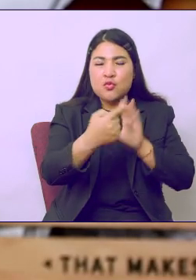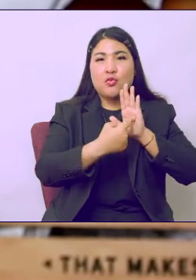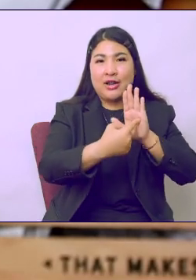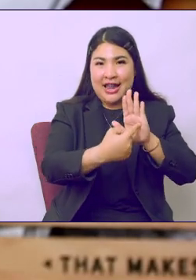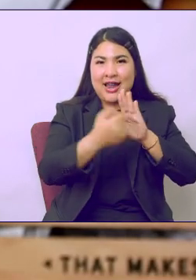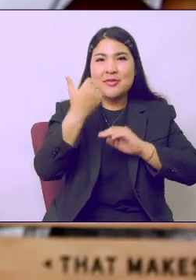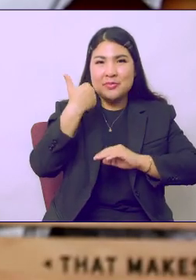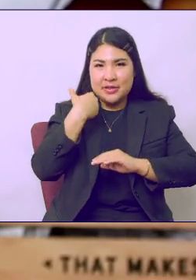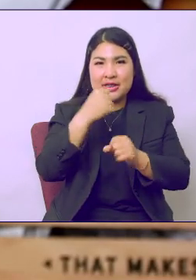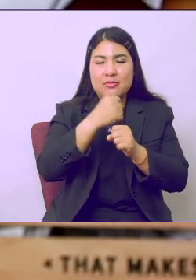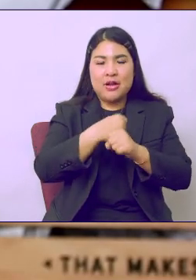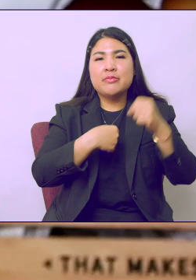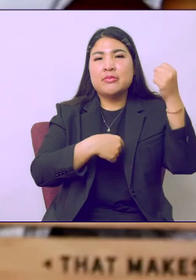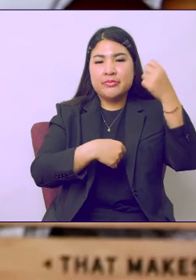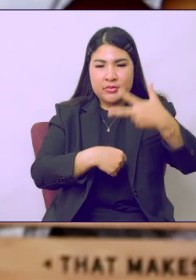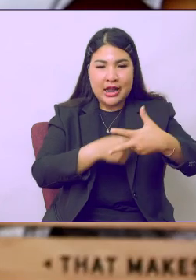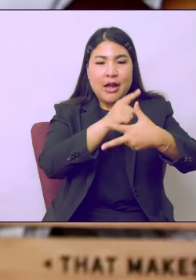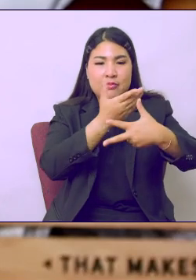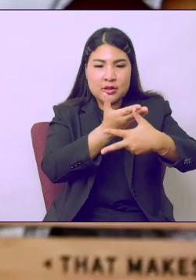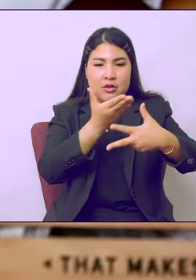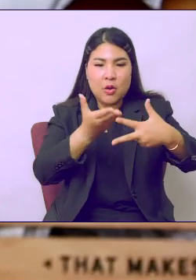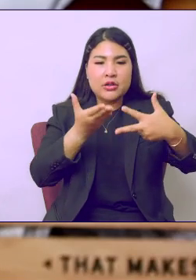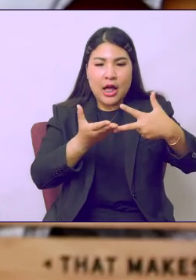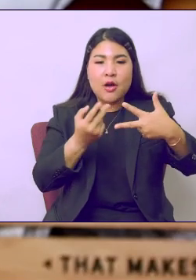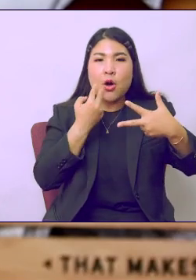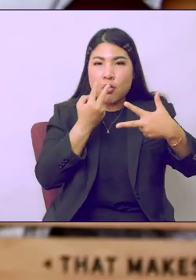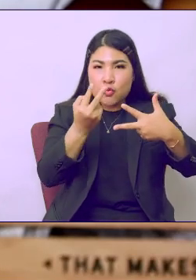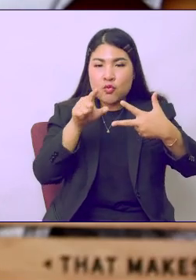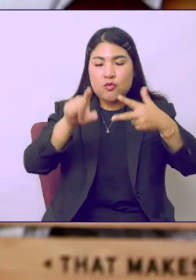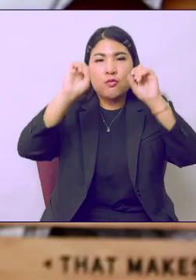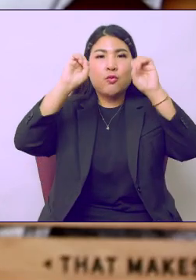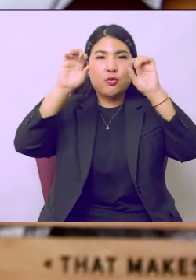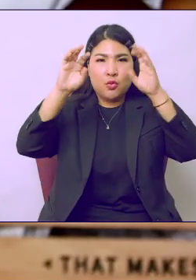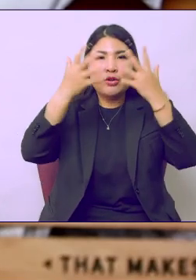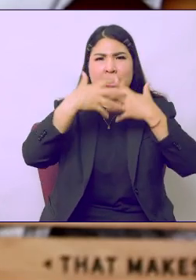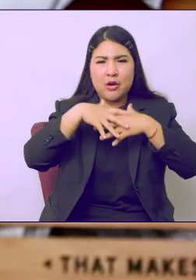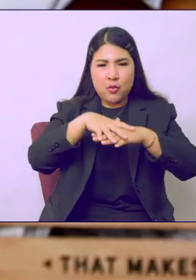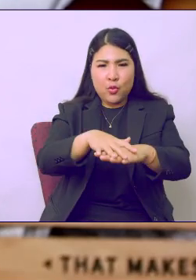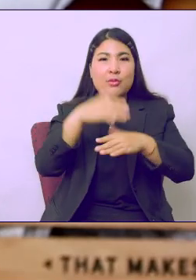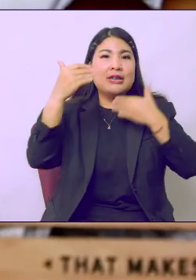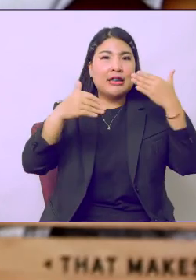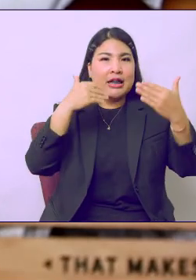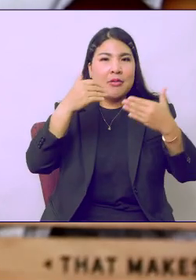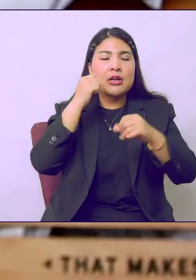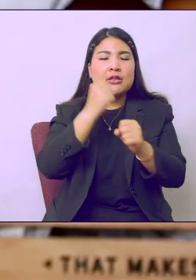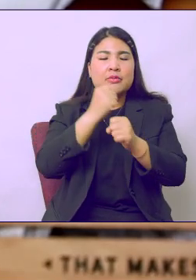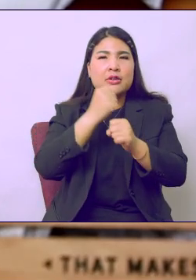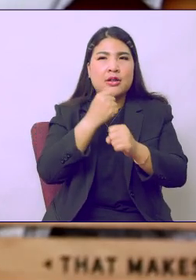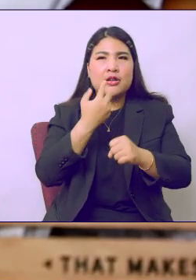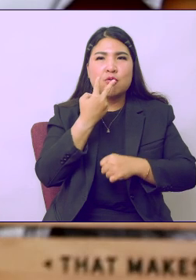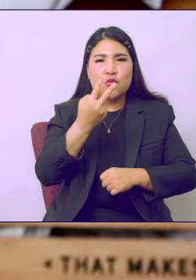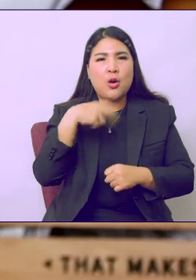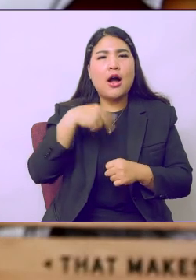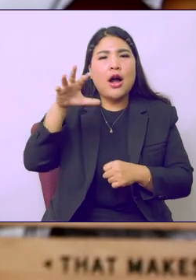แบบนะครับลองดูว่านะครับว่าคุณครูนะครับที่อ่าเข้าร่วมเนี่ยจะสามารถนะครับนำมา